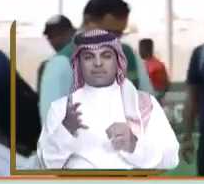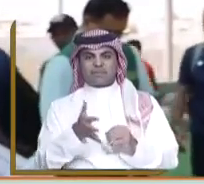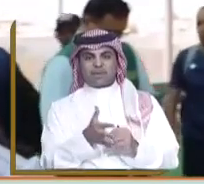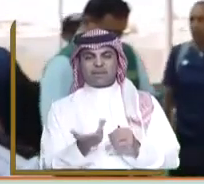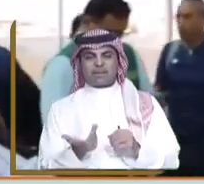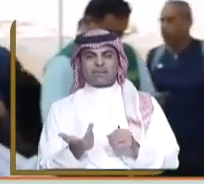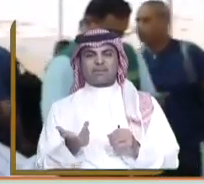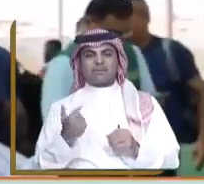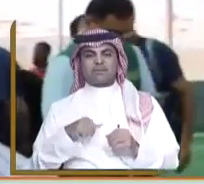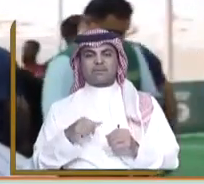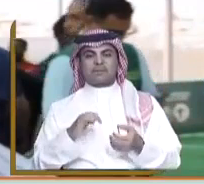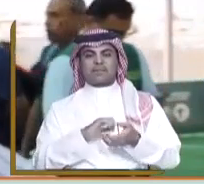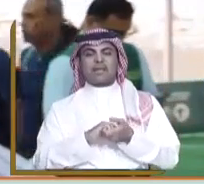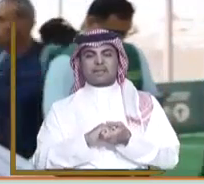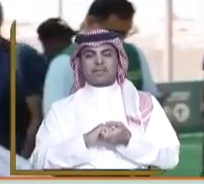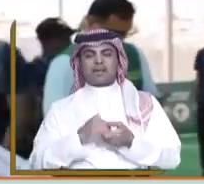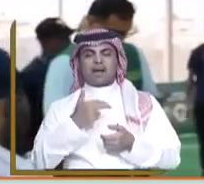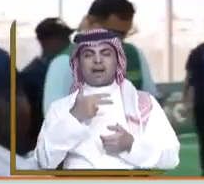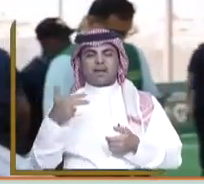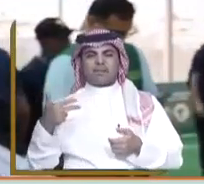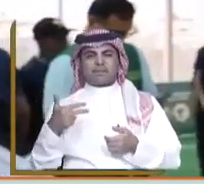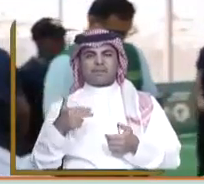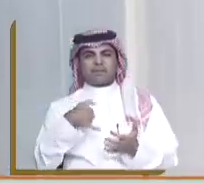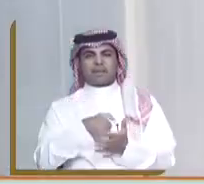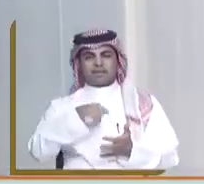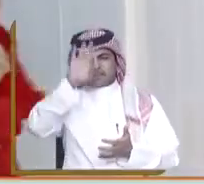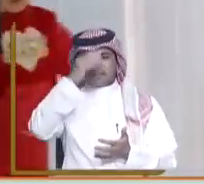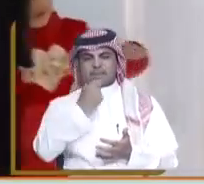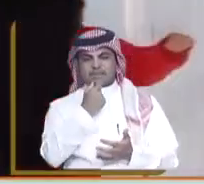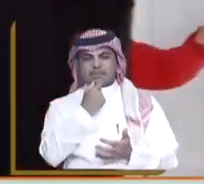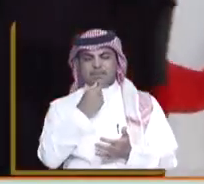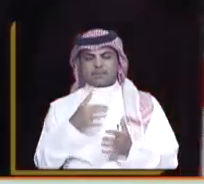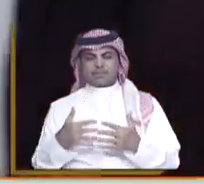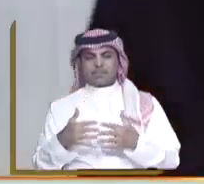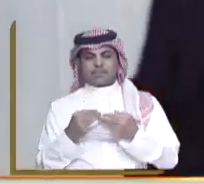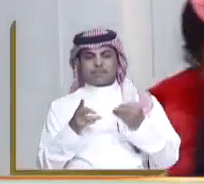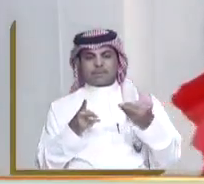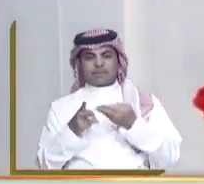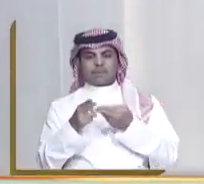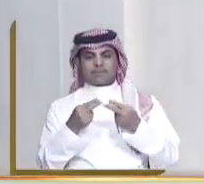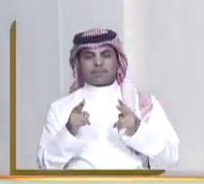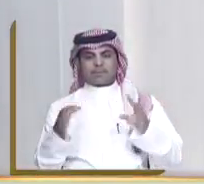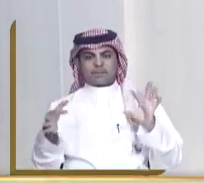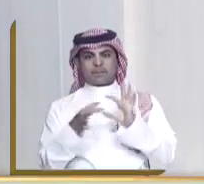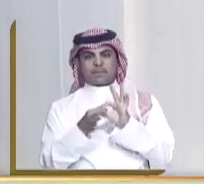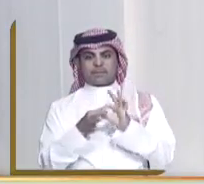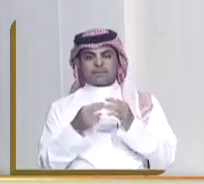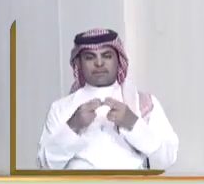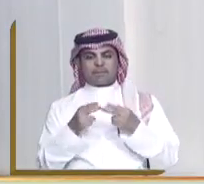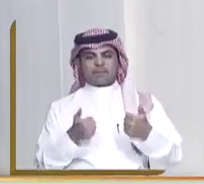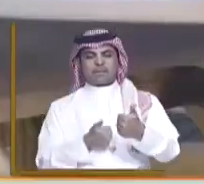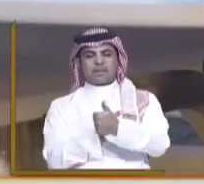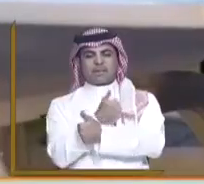شراكه مع الاتحاد غرب اسيا ومركز ملك سلمان افتتاحه الاكاديميه بالتزامن مع انطلاق